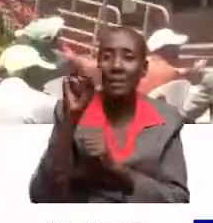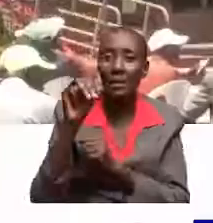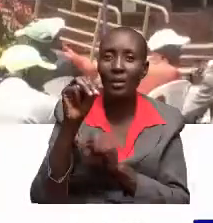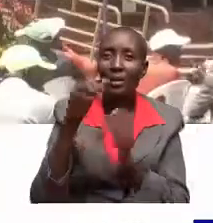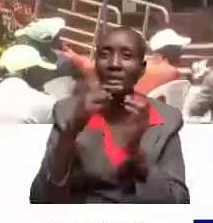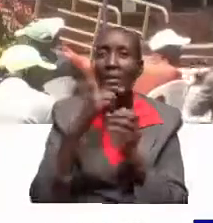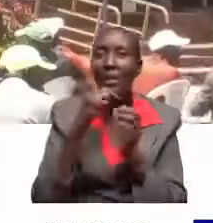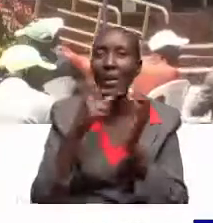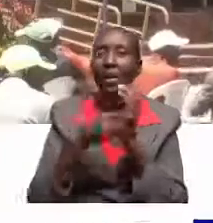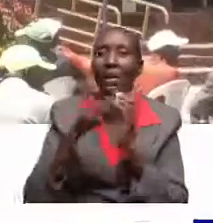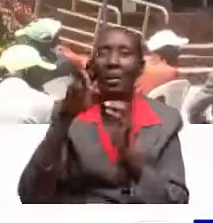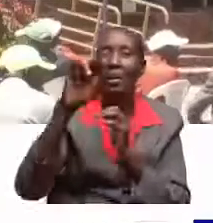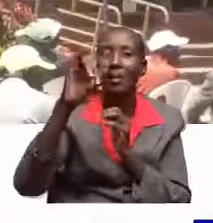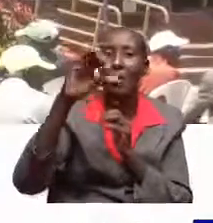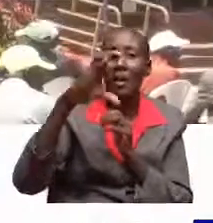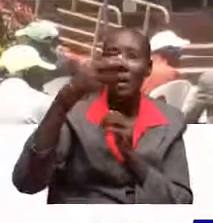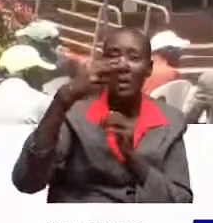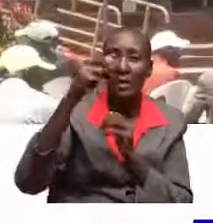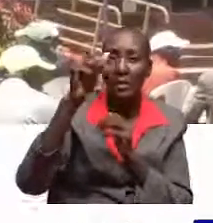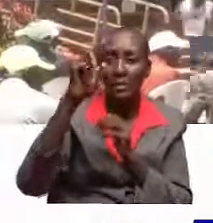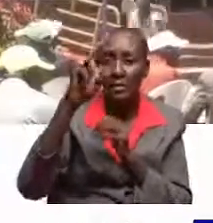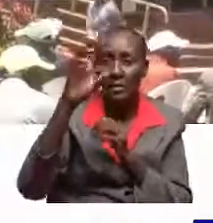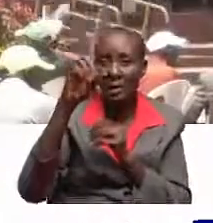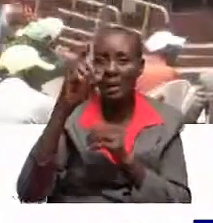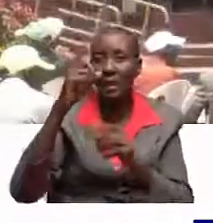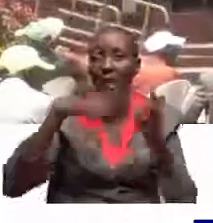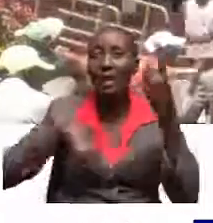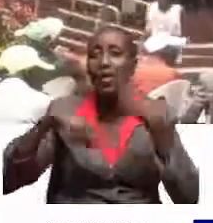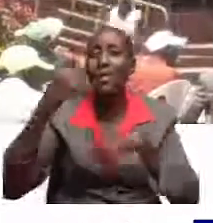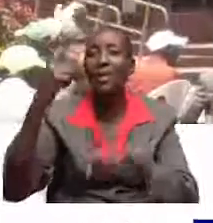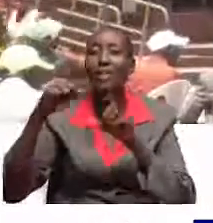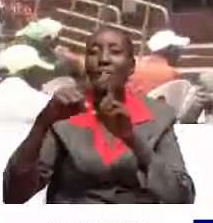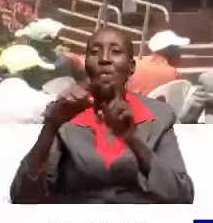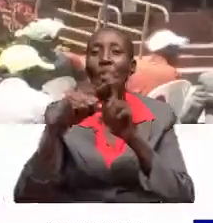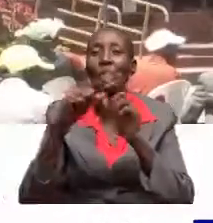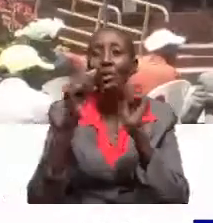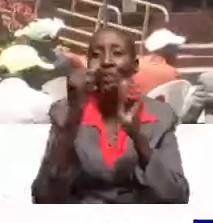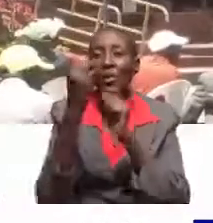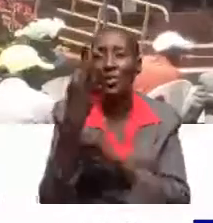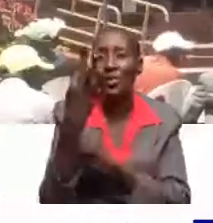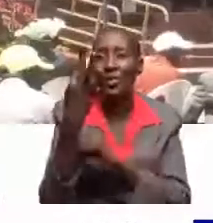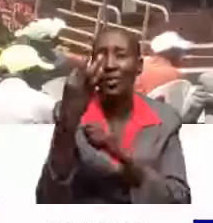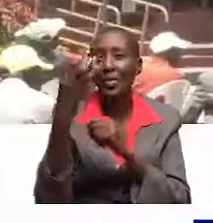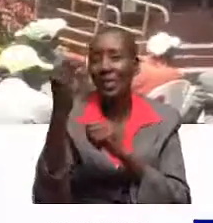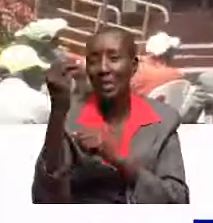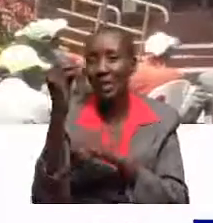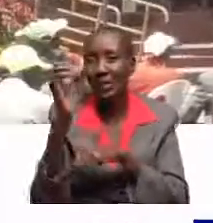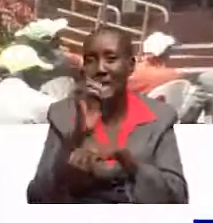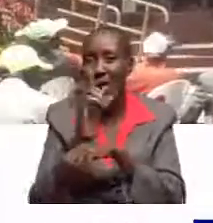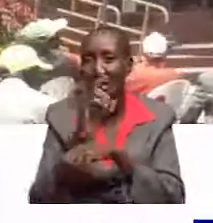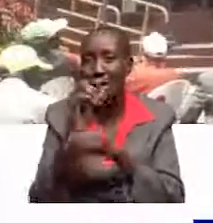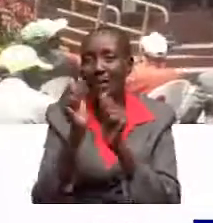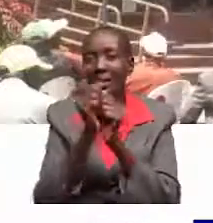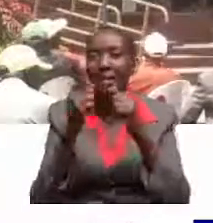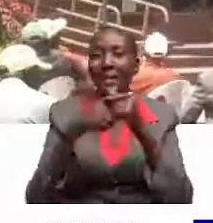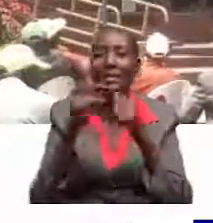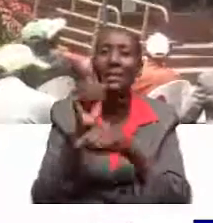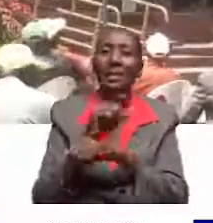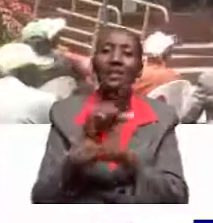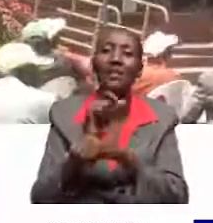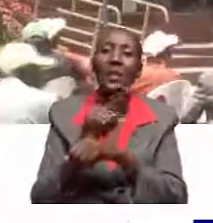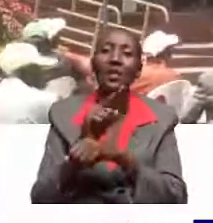Kimunyan alishinda mbio hizo baada ya kuandikisha muda wa dakika 30 sekunde 29 kwenye mbio za